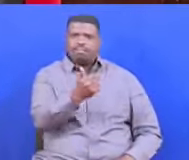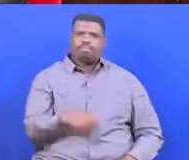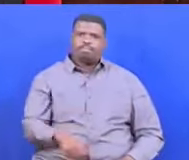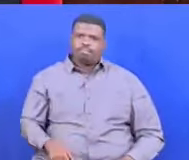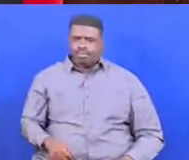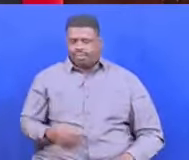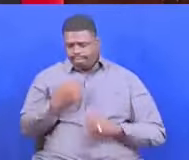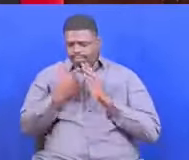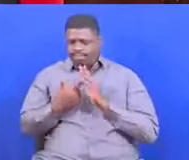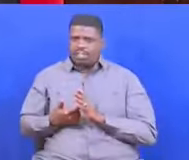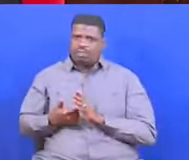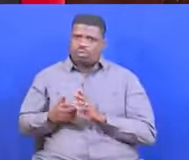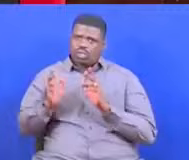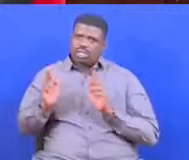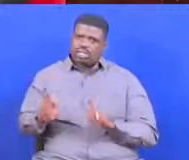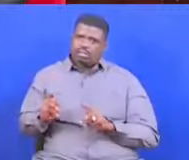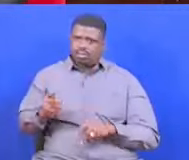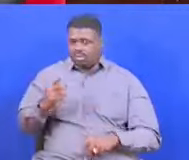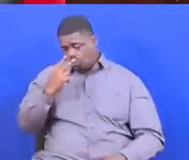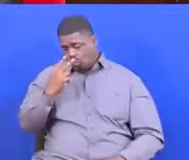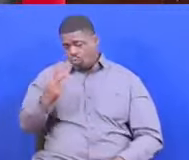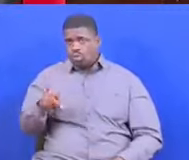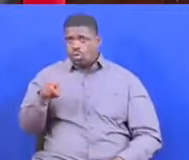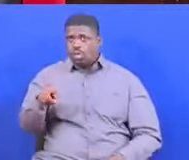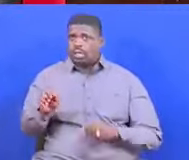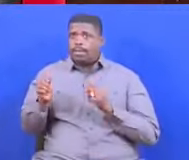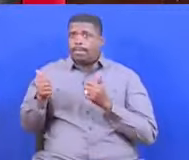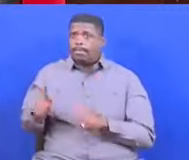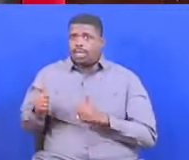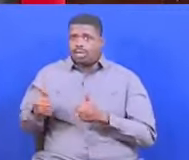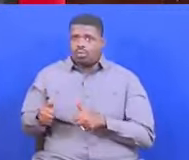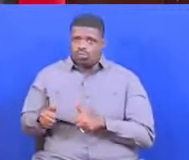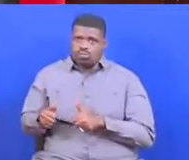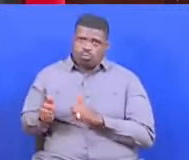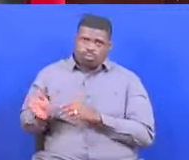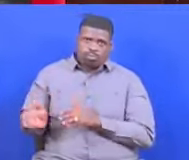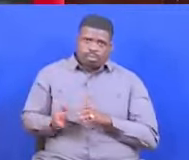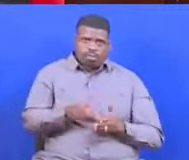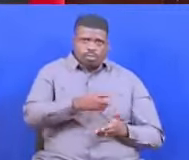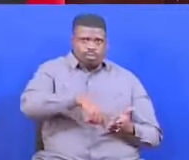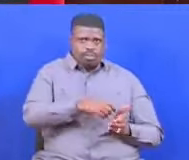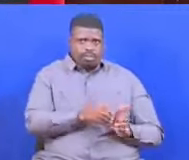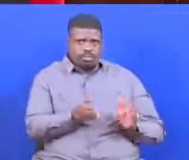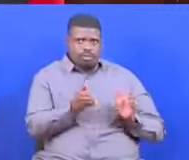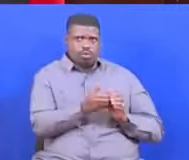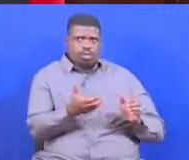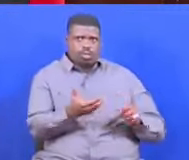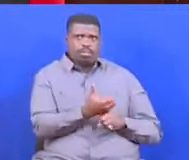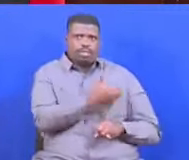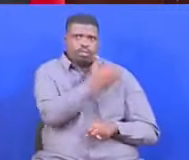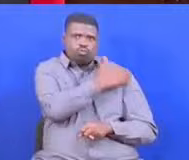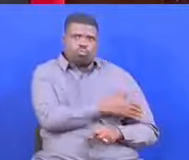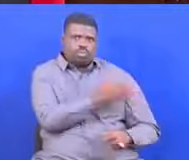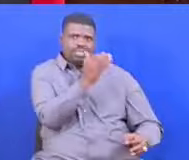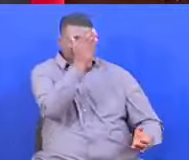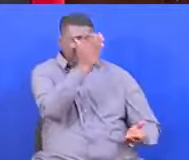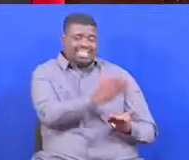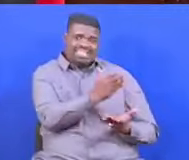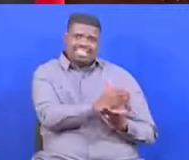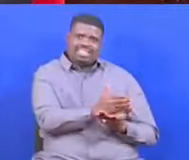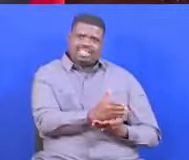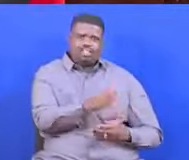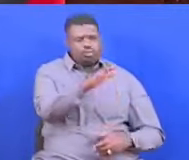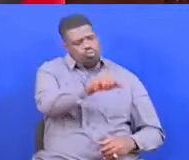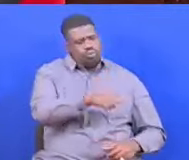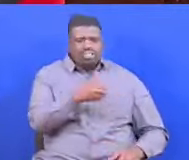ili kama tukiona kwamba bado plan ya kufanya ile miji midogo ipate huduma zinazostahili, basi tuite